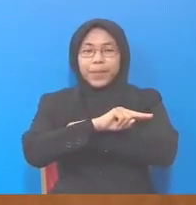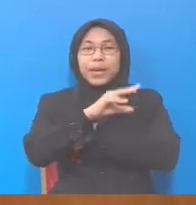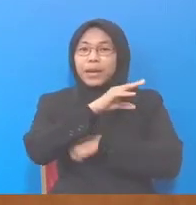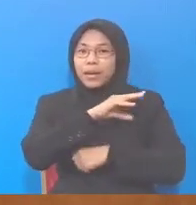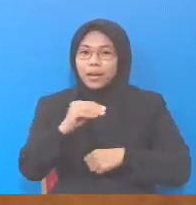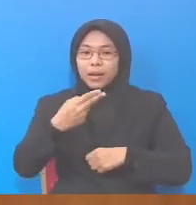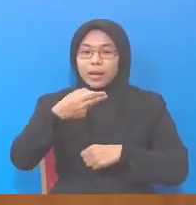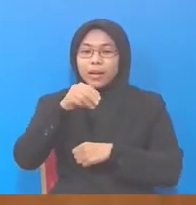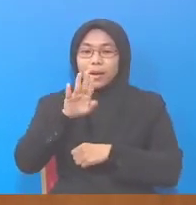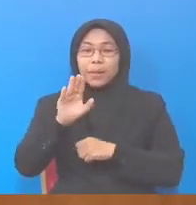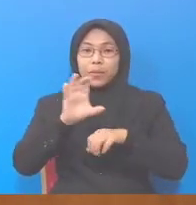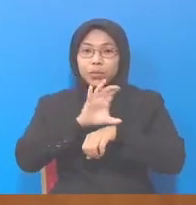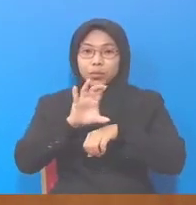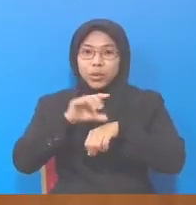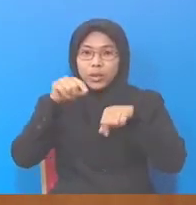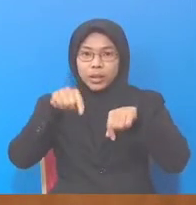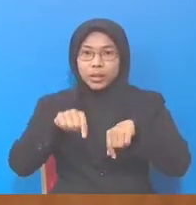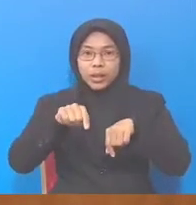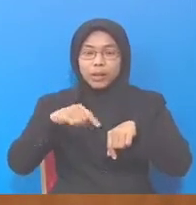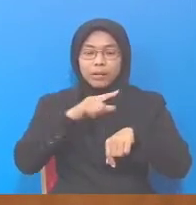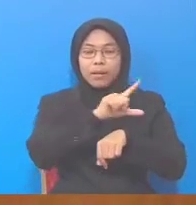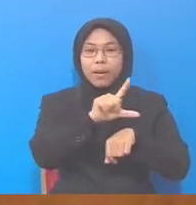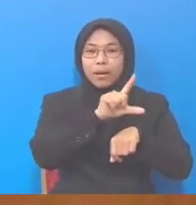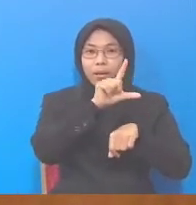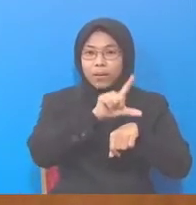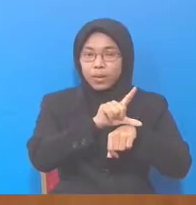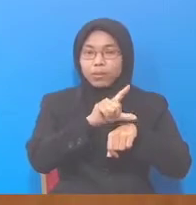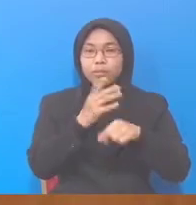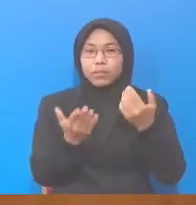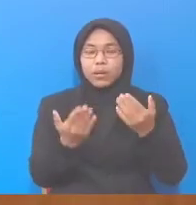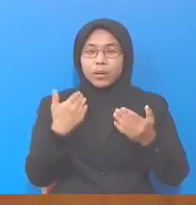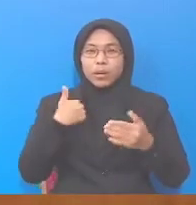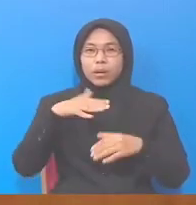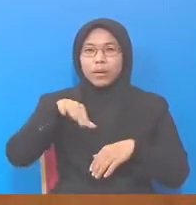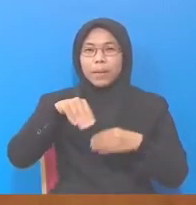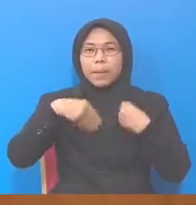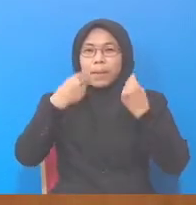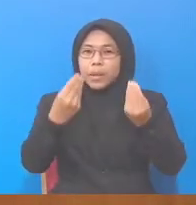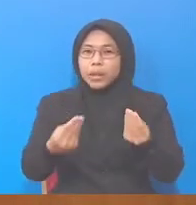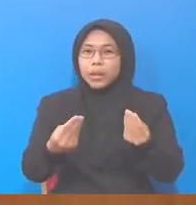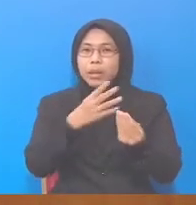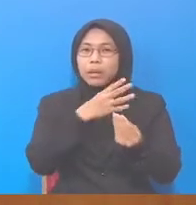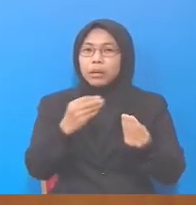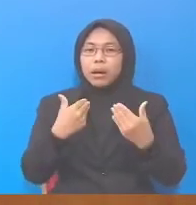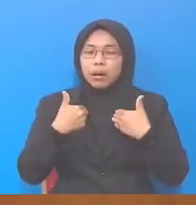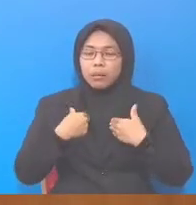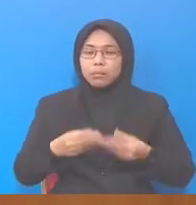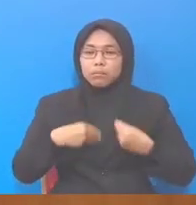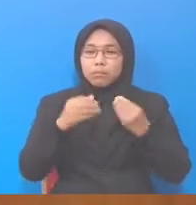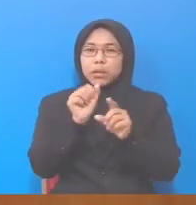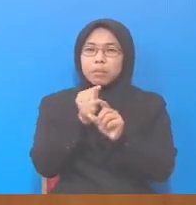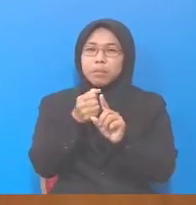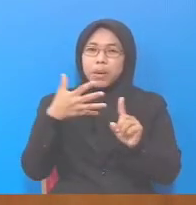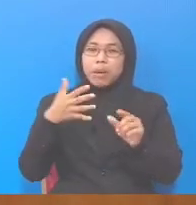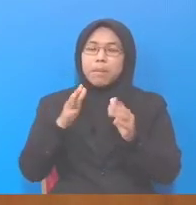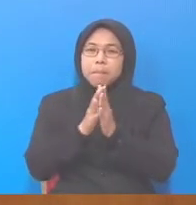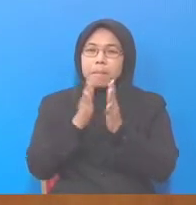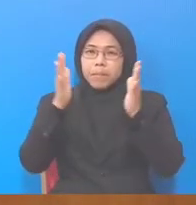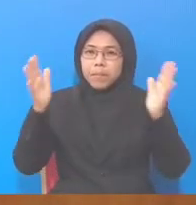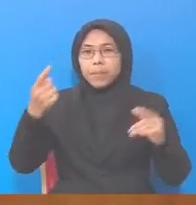dan hak coklat yang dibangunkan di Langkawi dijangka akan memberi kesan dan impak yang besar